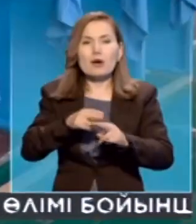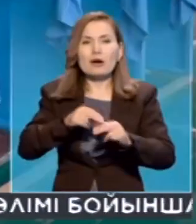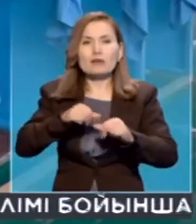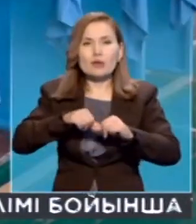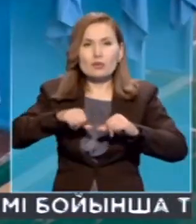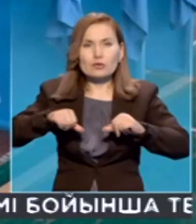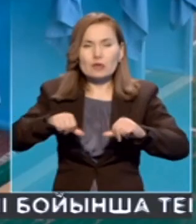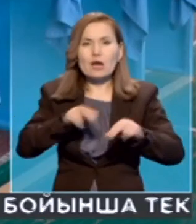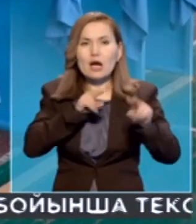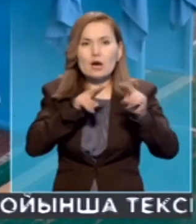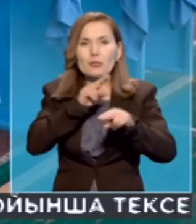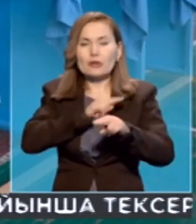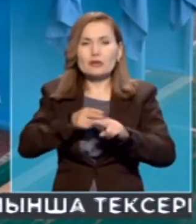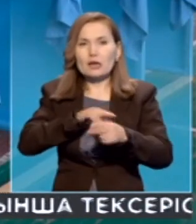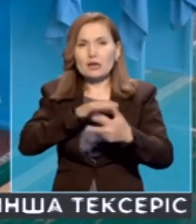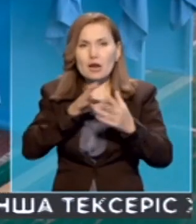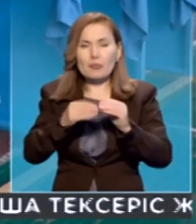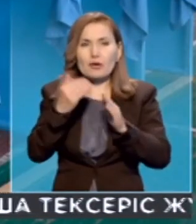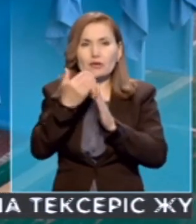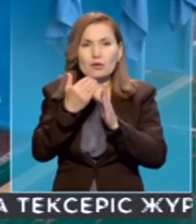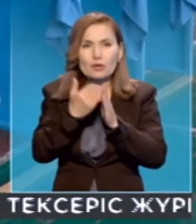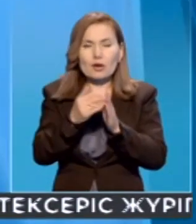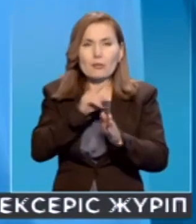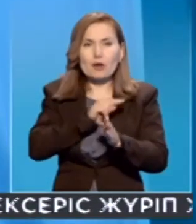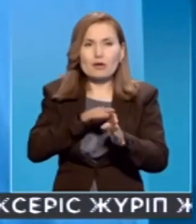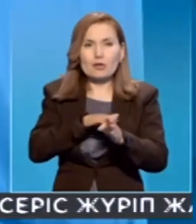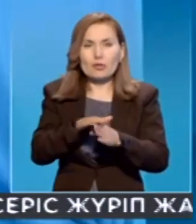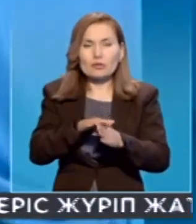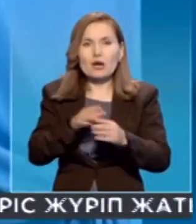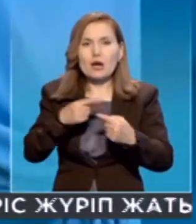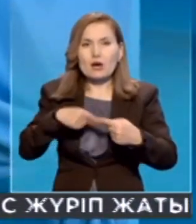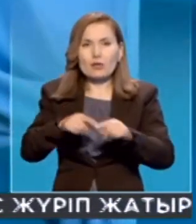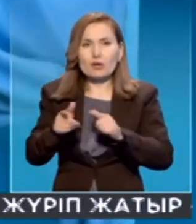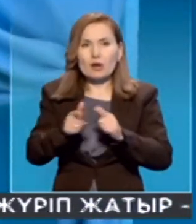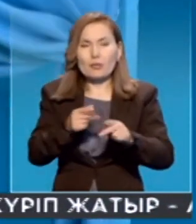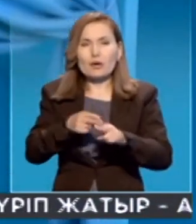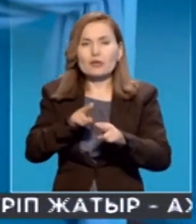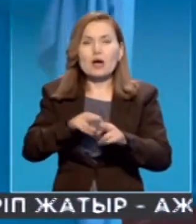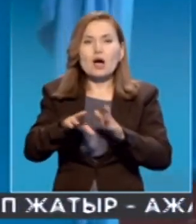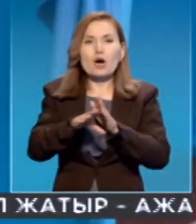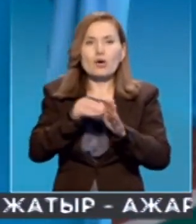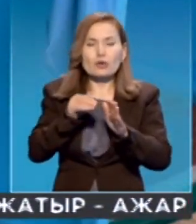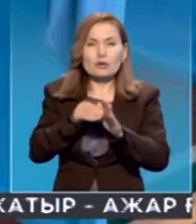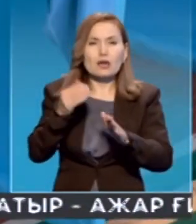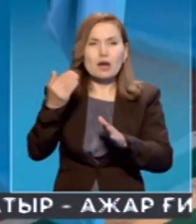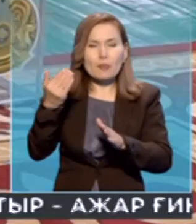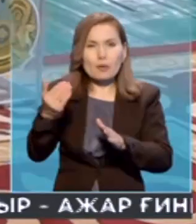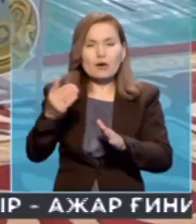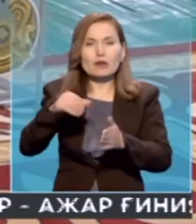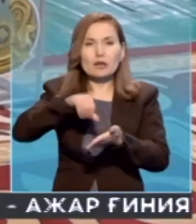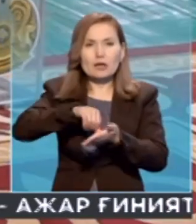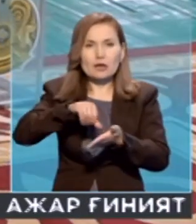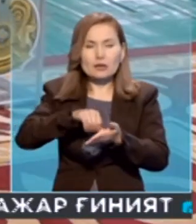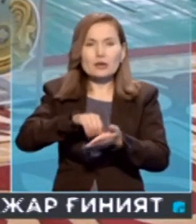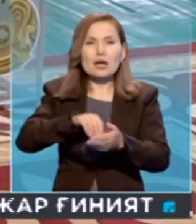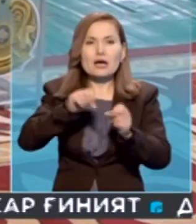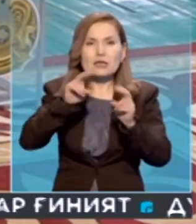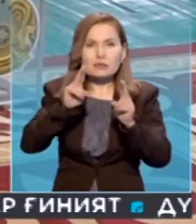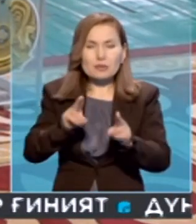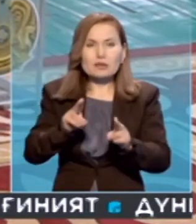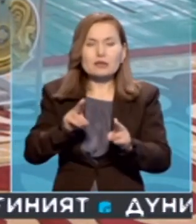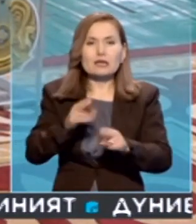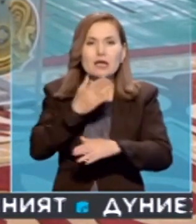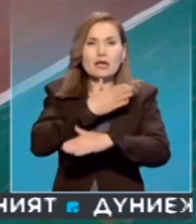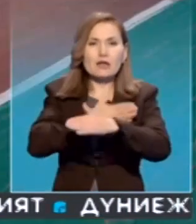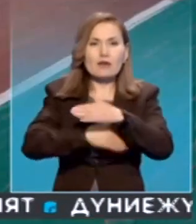жұмыс істейді. Барлығы да күнтізбелік жоспарға сай жұмыстарын ұйымдастырып қойған. Учаскелерде мүмкіндігі шектеулі жандар үшін арнайы кабиналар